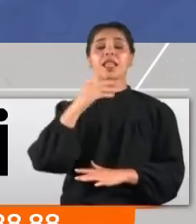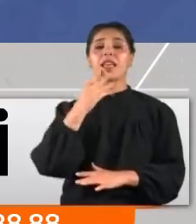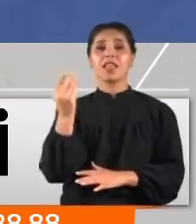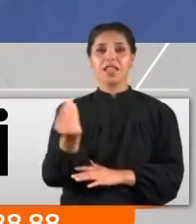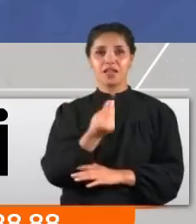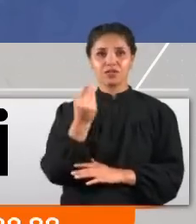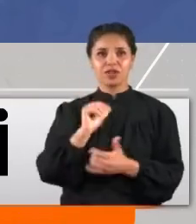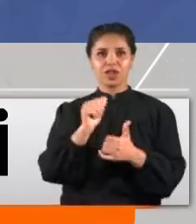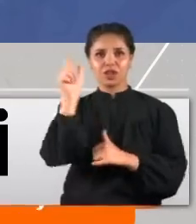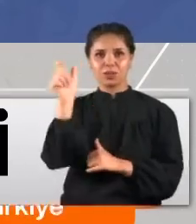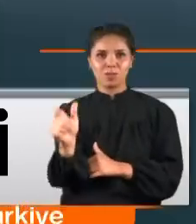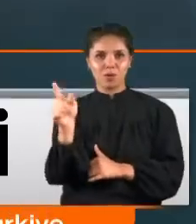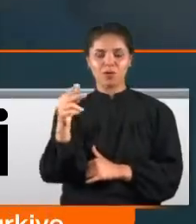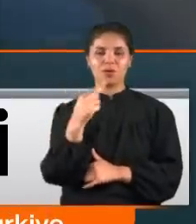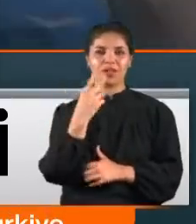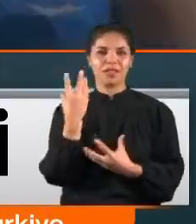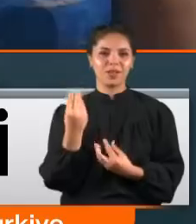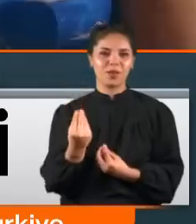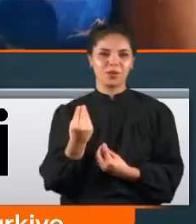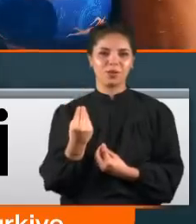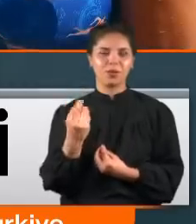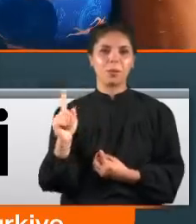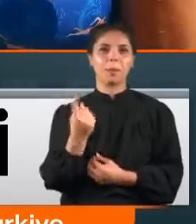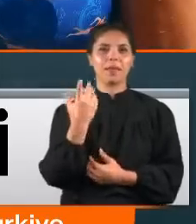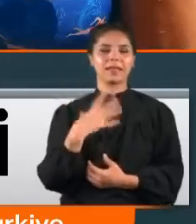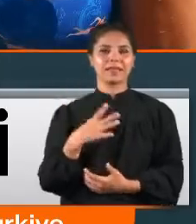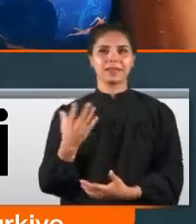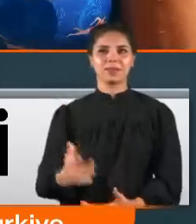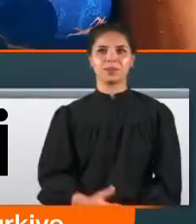bir ilke daha imza atabilmekti.